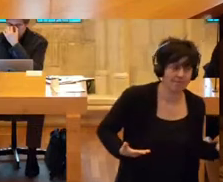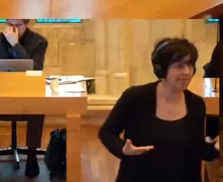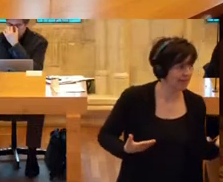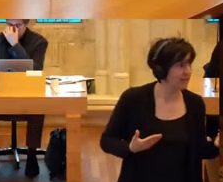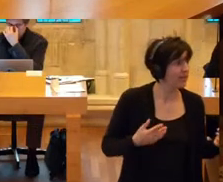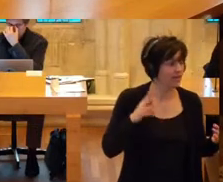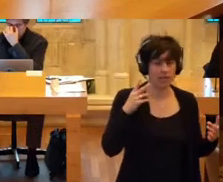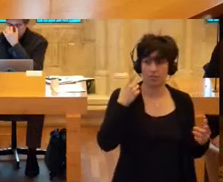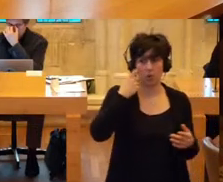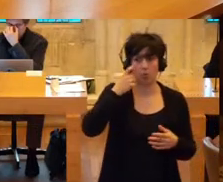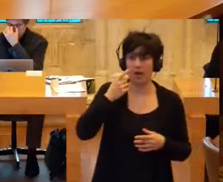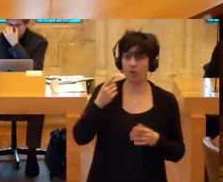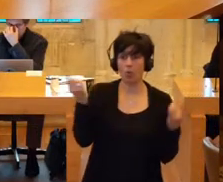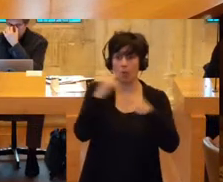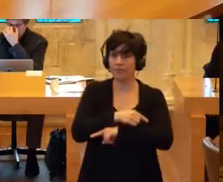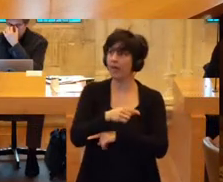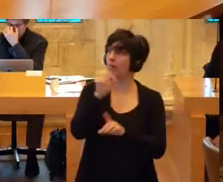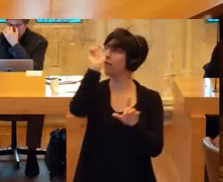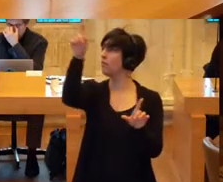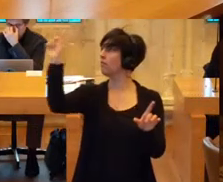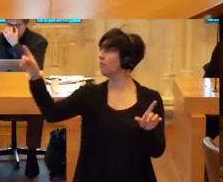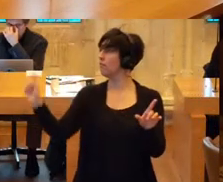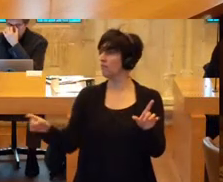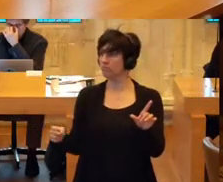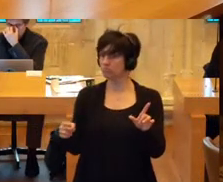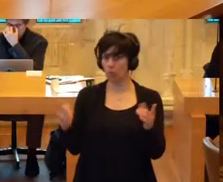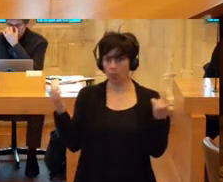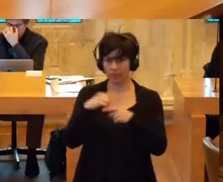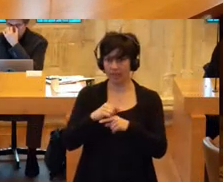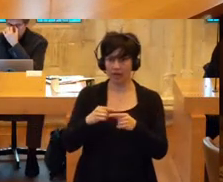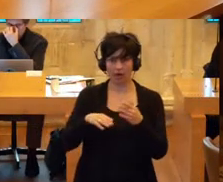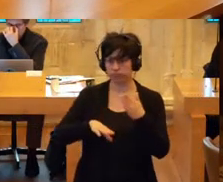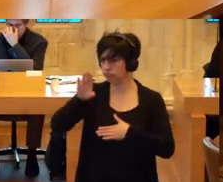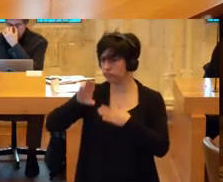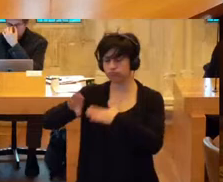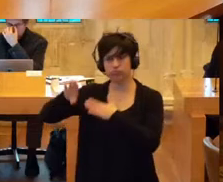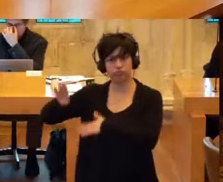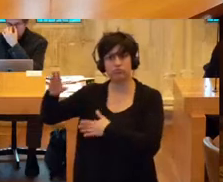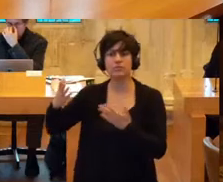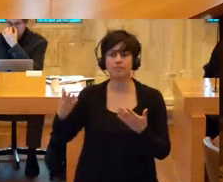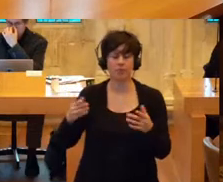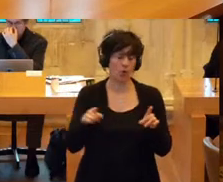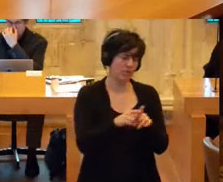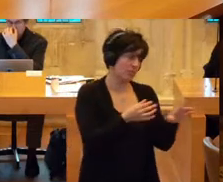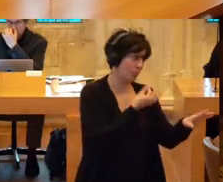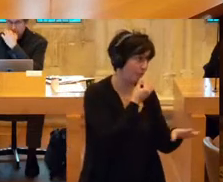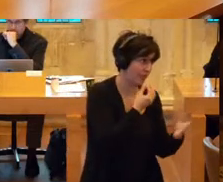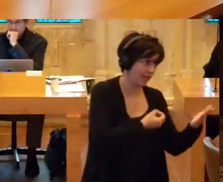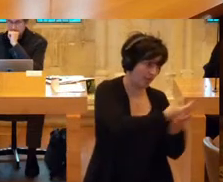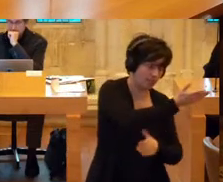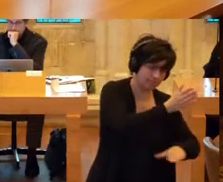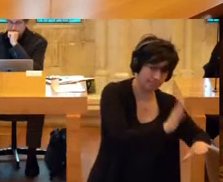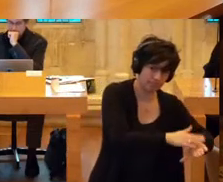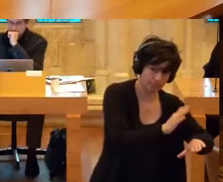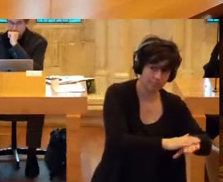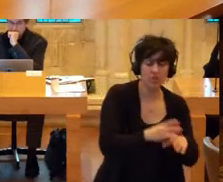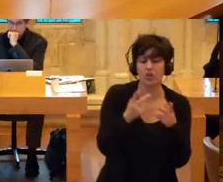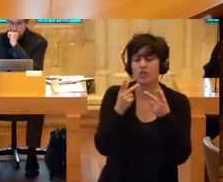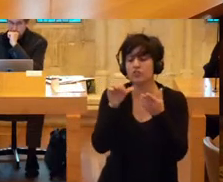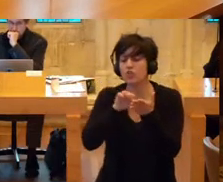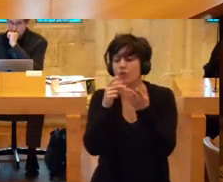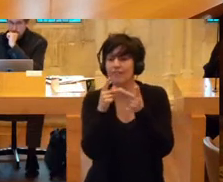partout. Voilà. J'en profite aussi pour dire qu'en ce qui concerne la concurrence entre le centre-ville